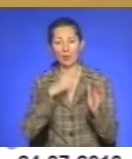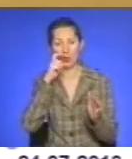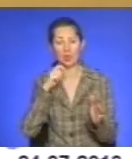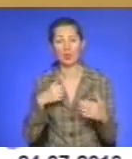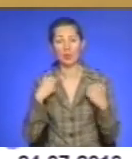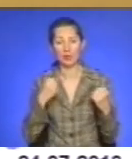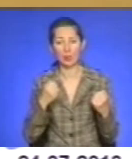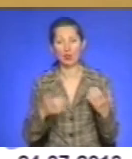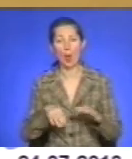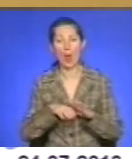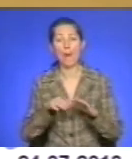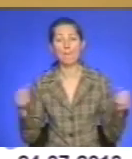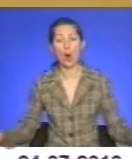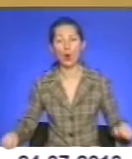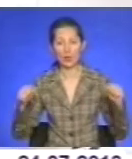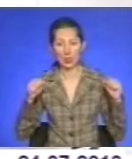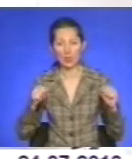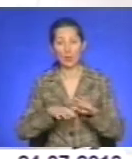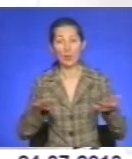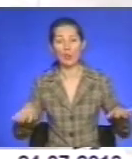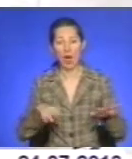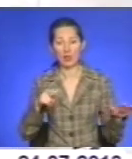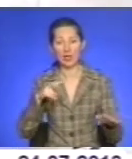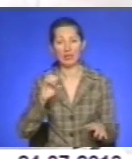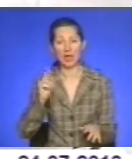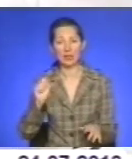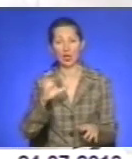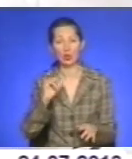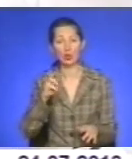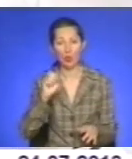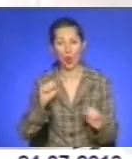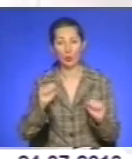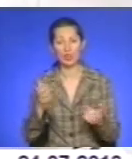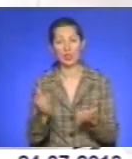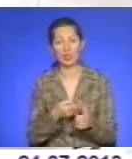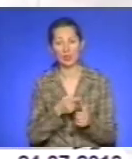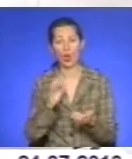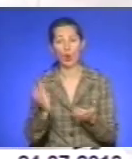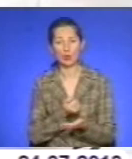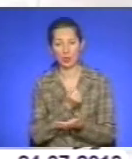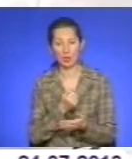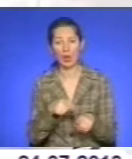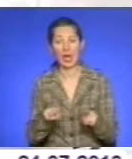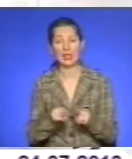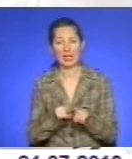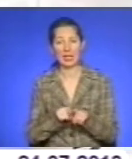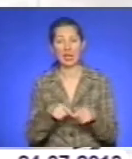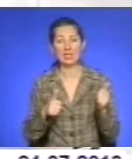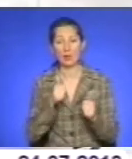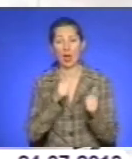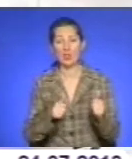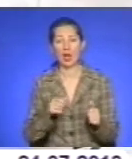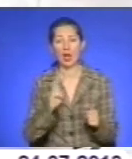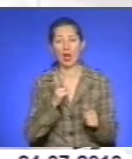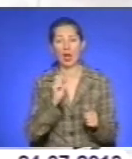плавання в ластах та сумо можна назвати традиційно успішними для наших спортсменів, то у таких змаганнях, як карате, боулінг та